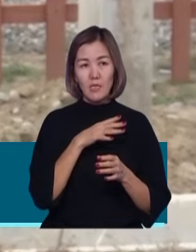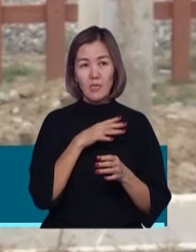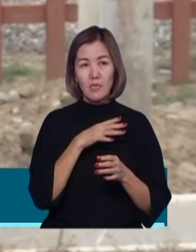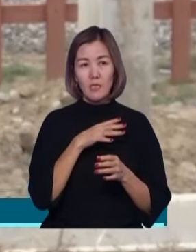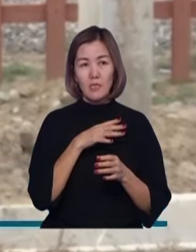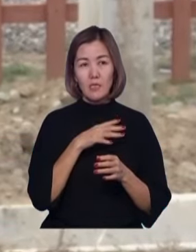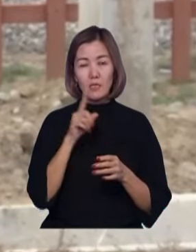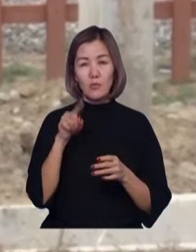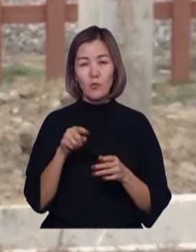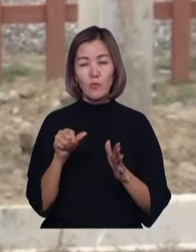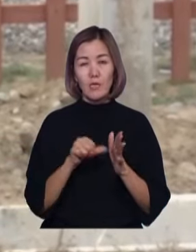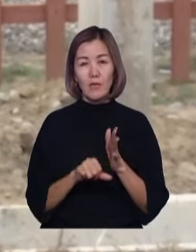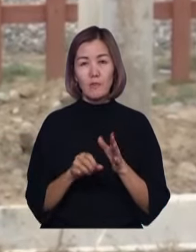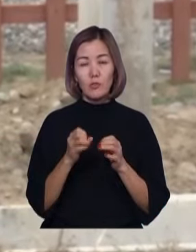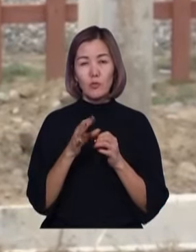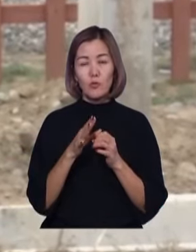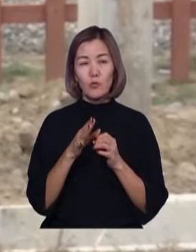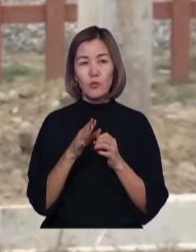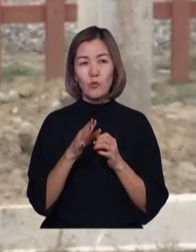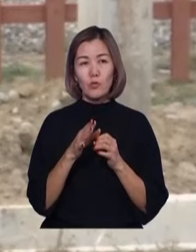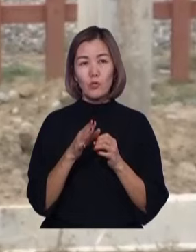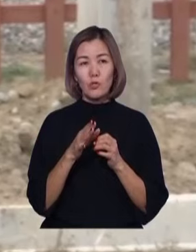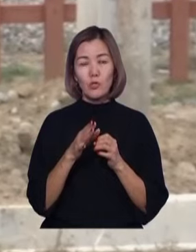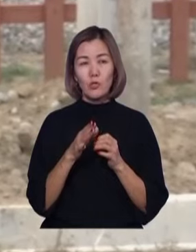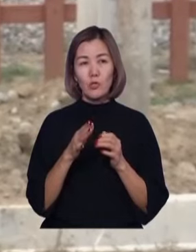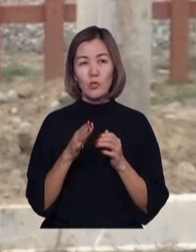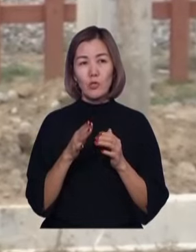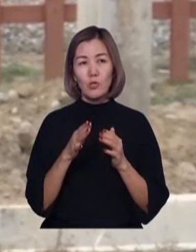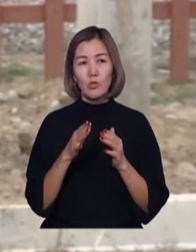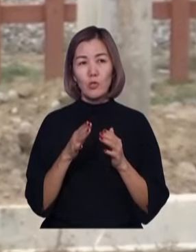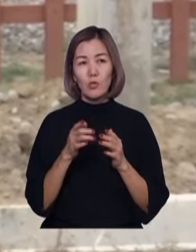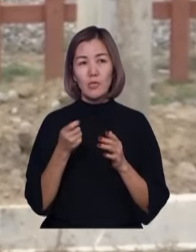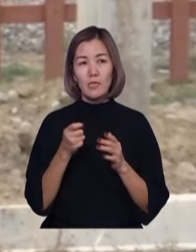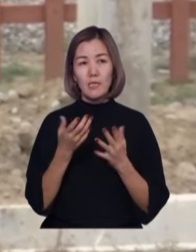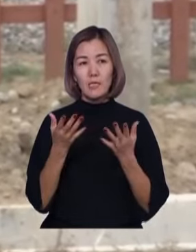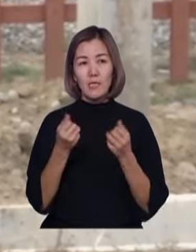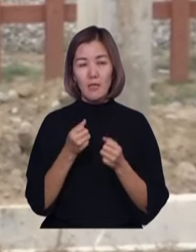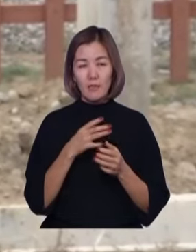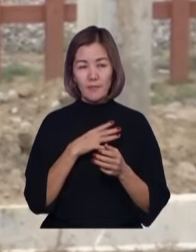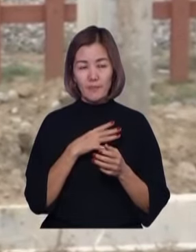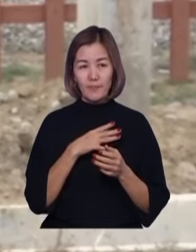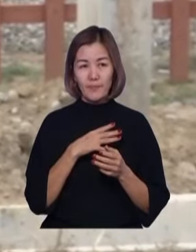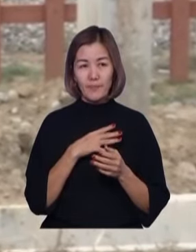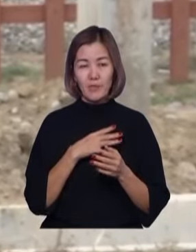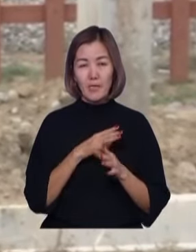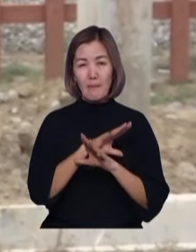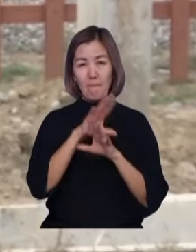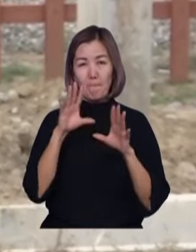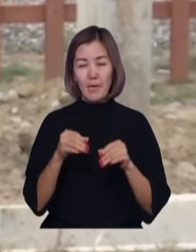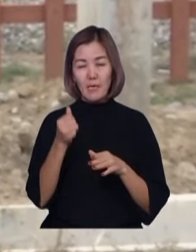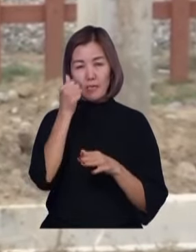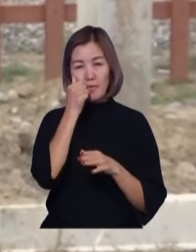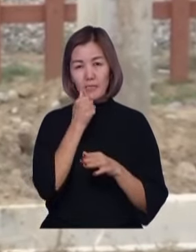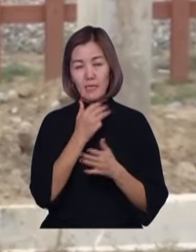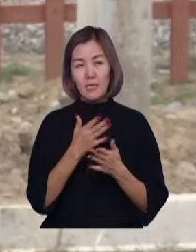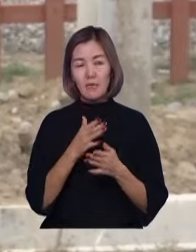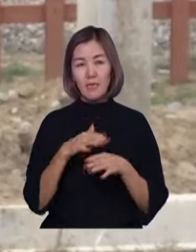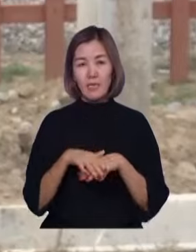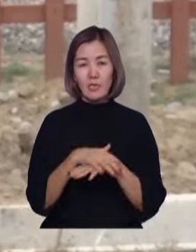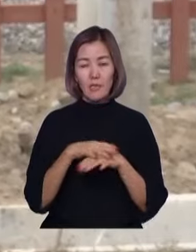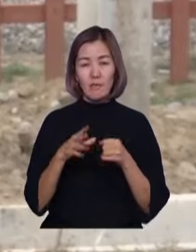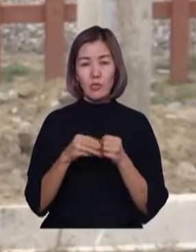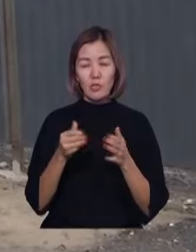нөмір 60-шы 14-ші көшедегі үйге кілтін алып кіріп атырмын. Барлықтарыңызға рахмет, еліме,